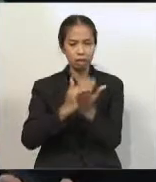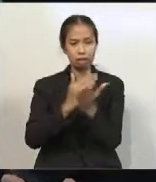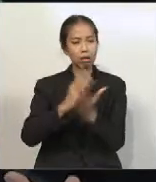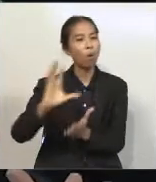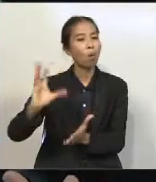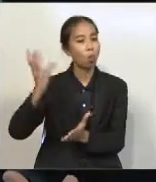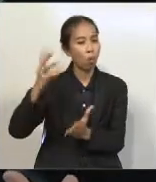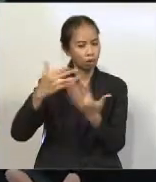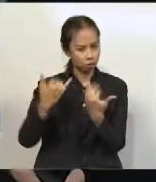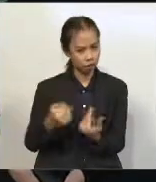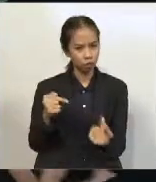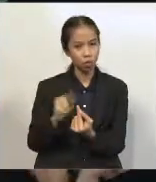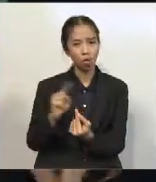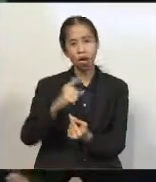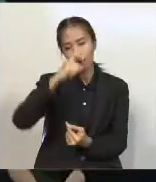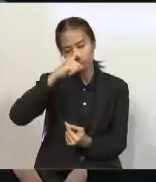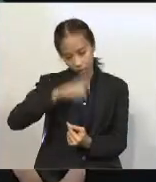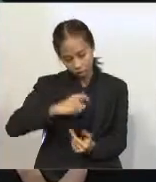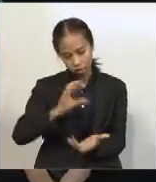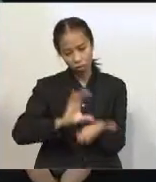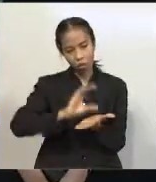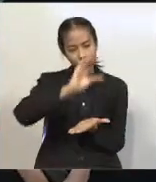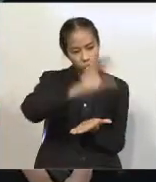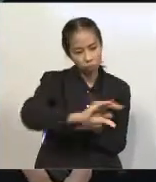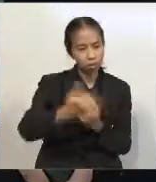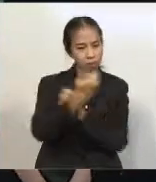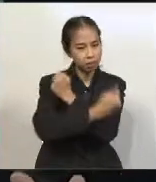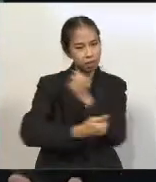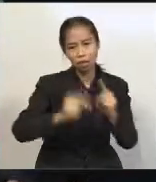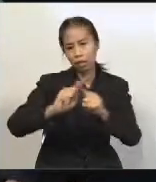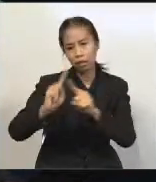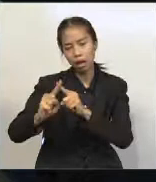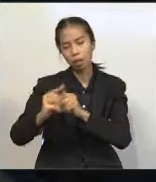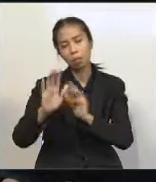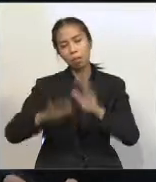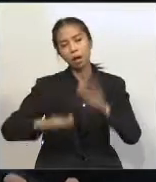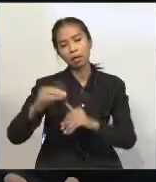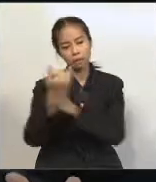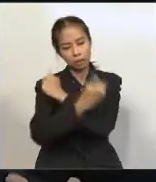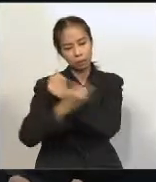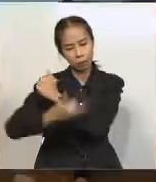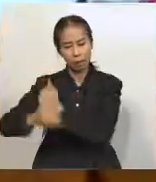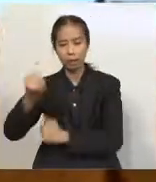ในเรื่องการลงทุนของนักลงทุนไทยที่จะไปลงทุนในอีก15ประเทศด้วยนะครับ